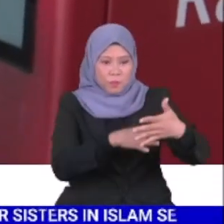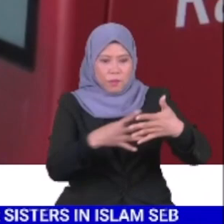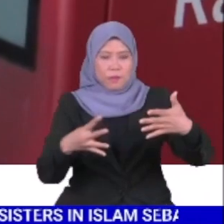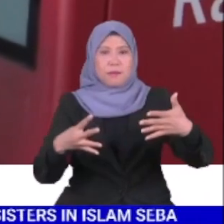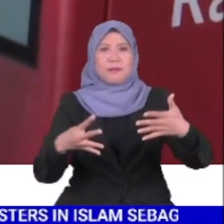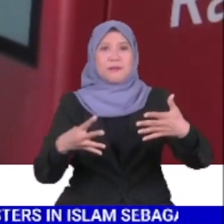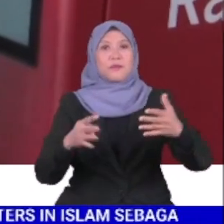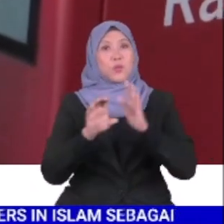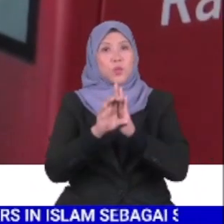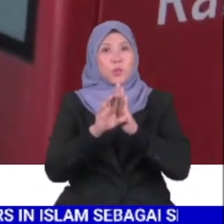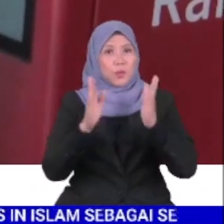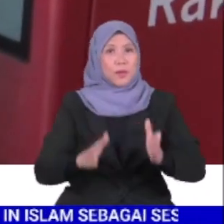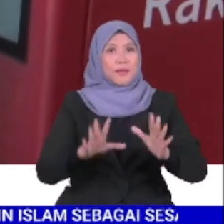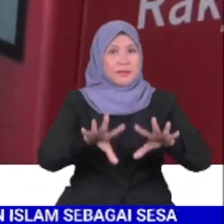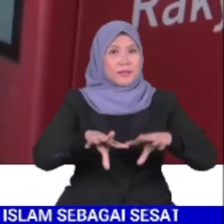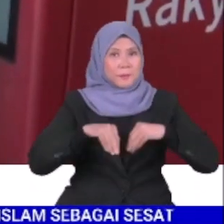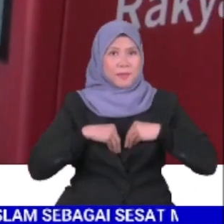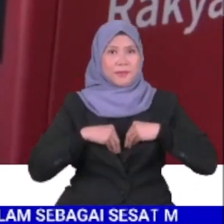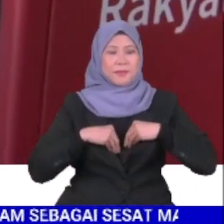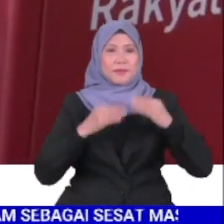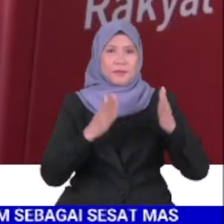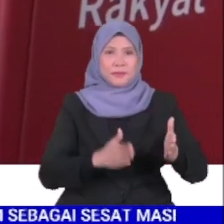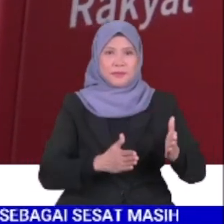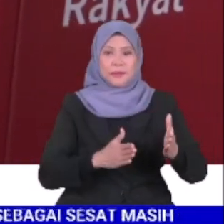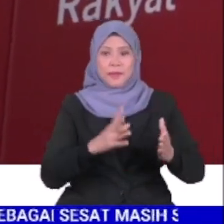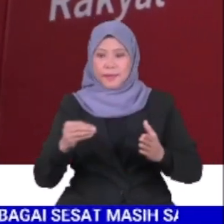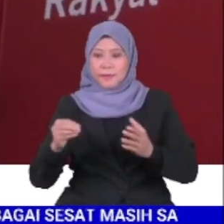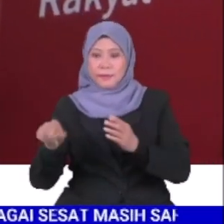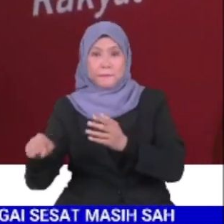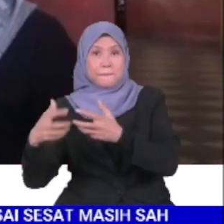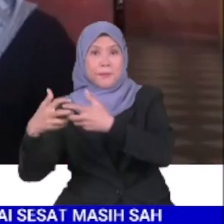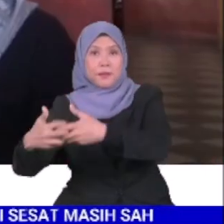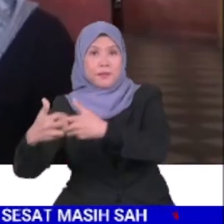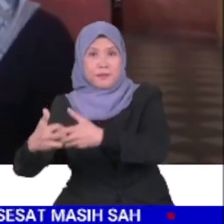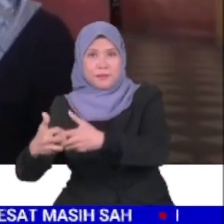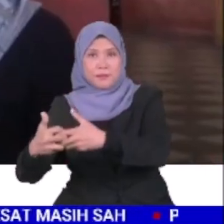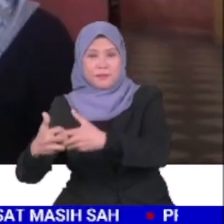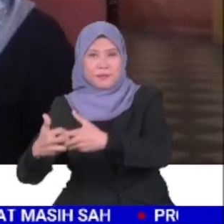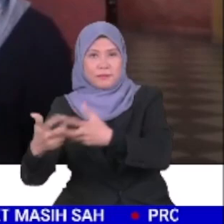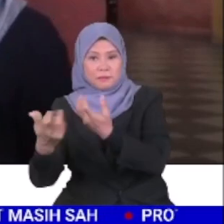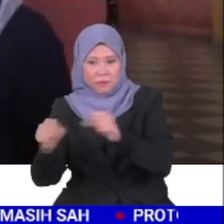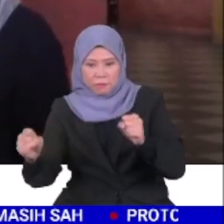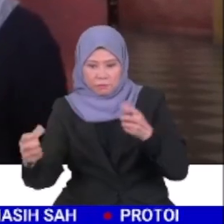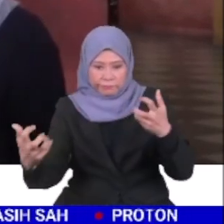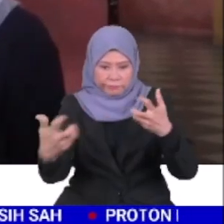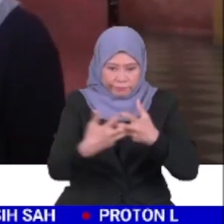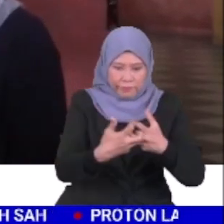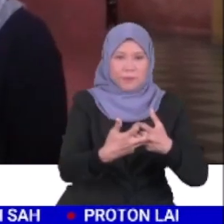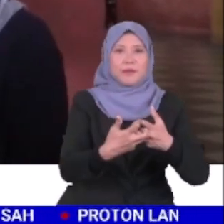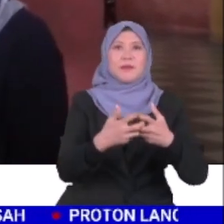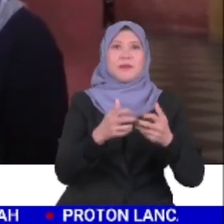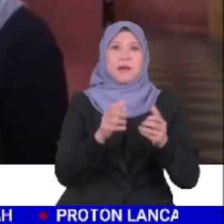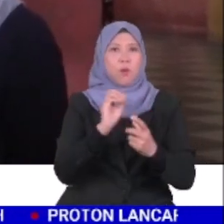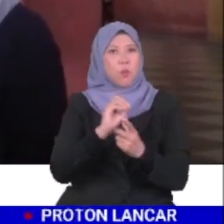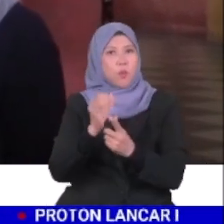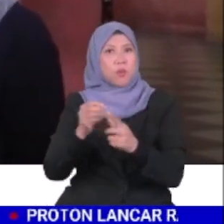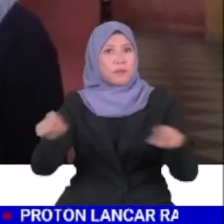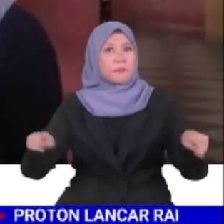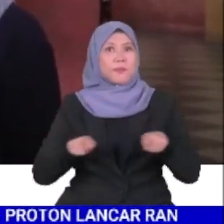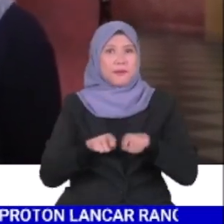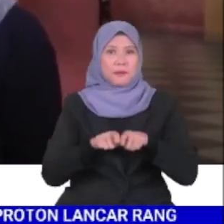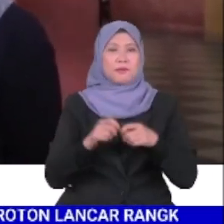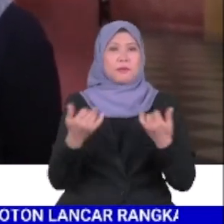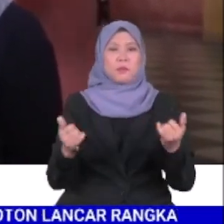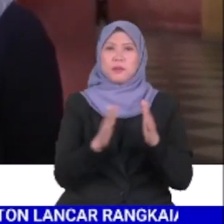antara penerima dengan juga kesediaan mesin itu dengan juga kesediaan tempat. Cuma kita